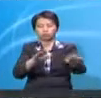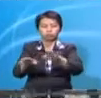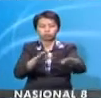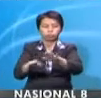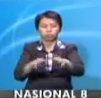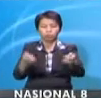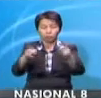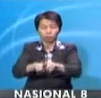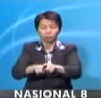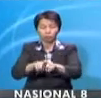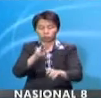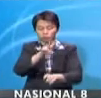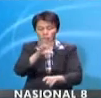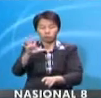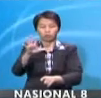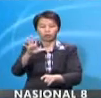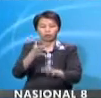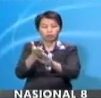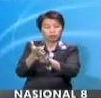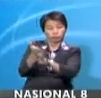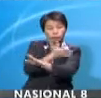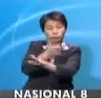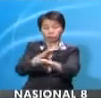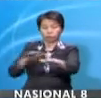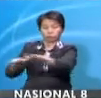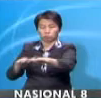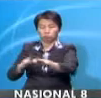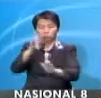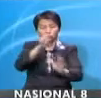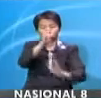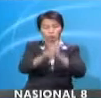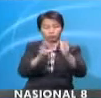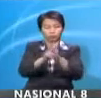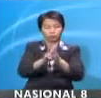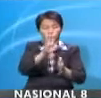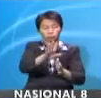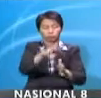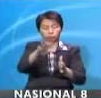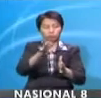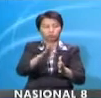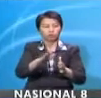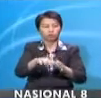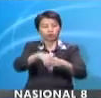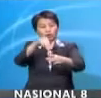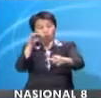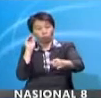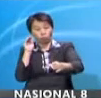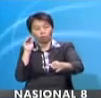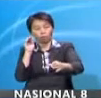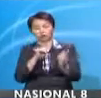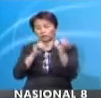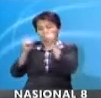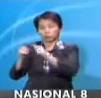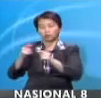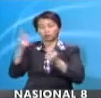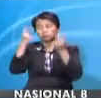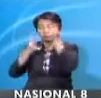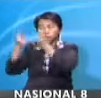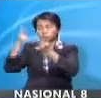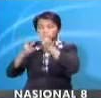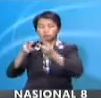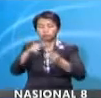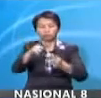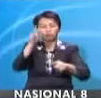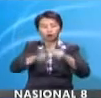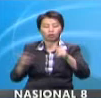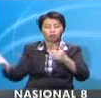acute ni 25 hari bulan. Sebelum acute ni, dia 2 jam depan dia orang dah keluar daripada tempat itu nak pergi jalan-jalan. So, dia orang